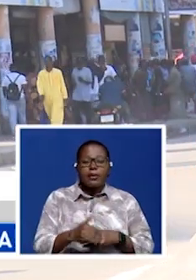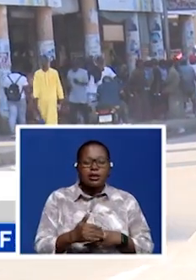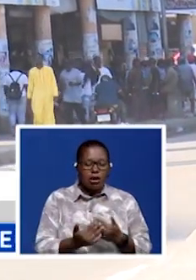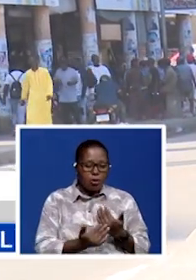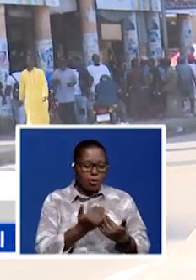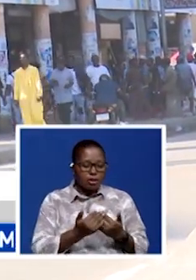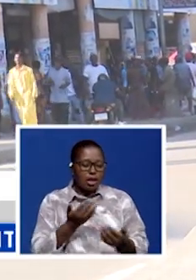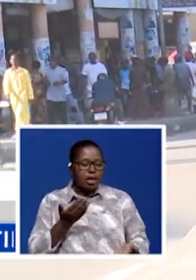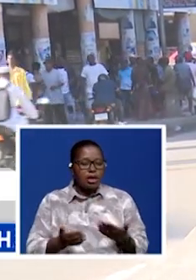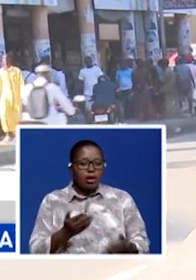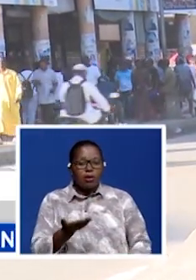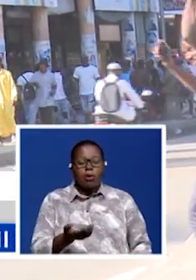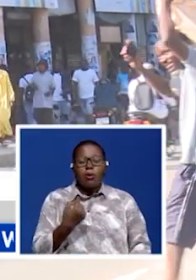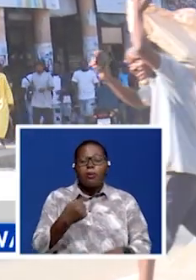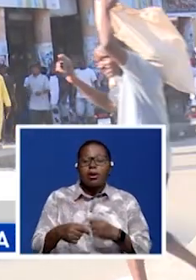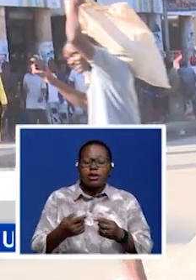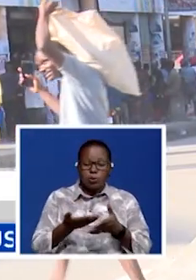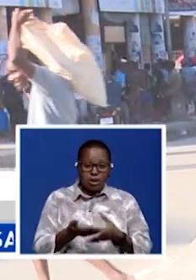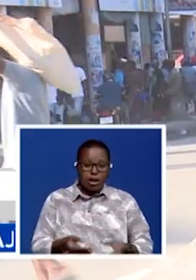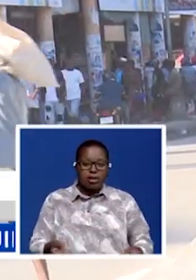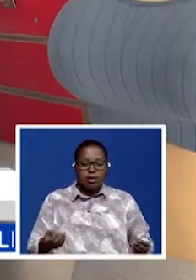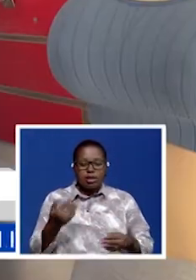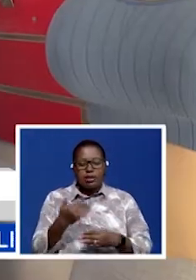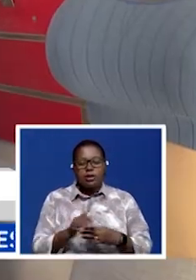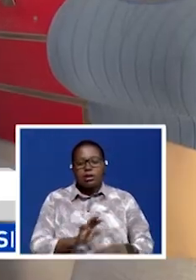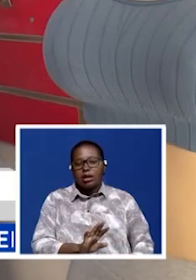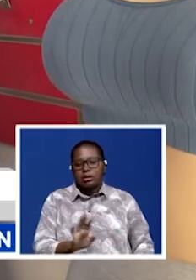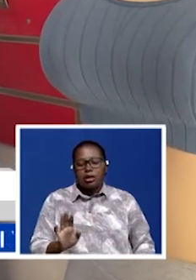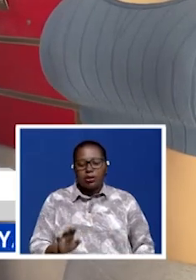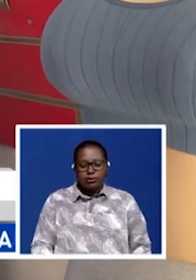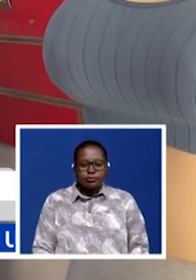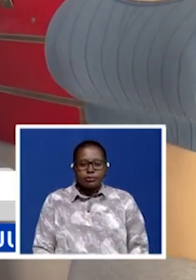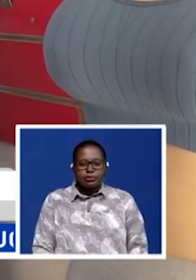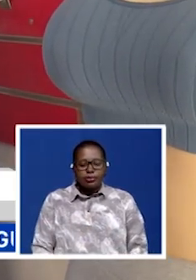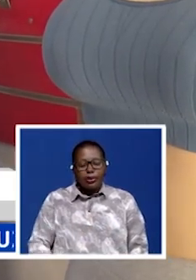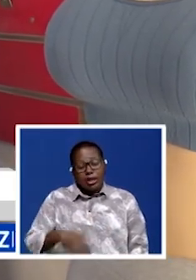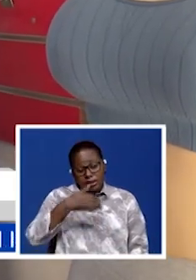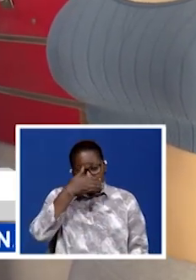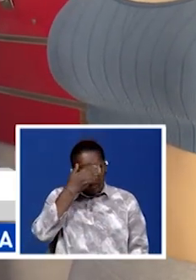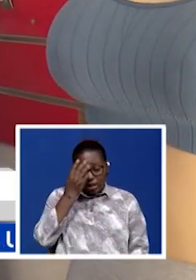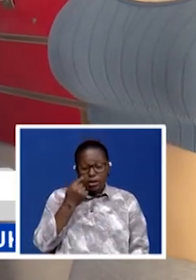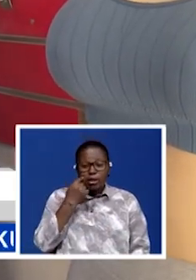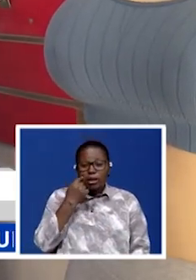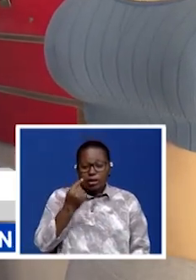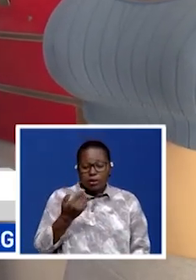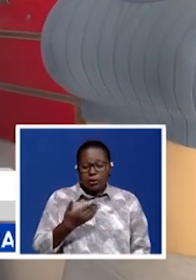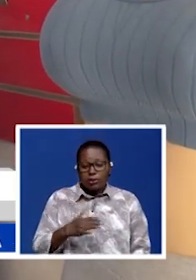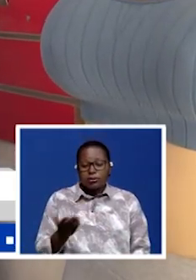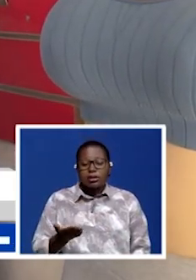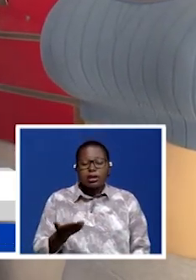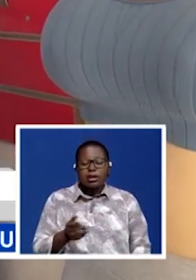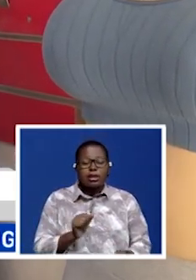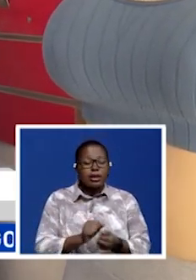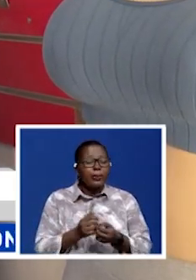wameeleza namna mradi huo utakavyoathiri biashara zao serikali iangalie kwa jicho lingine jicho kali Hili swala